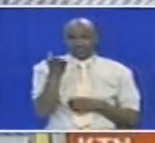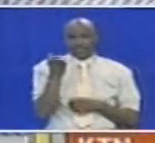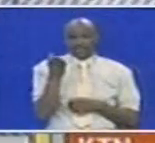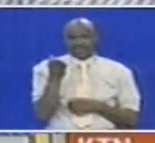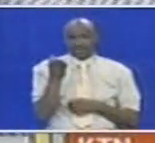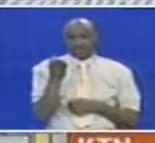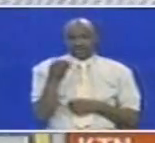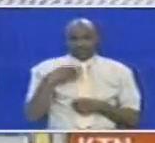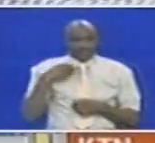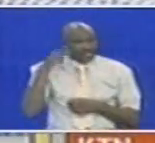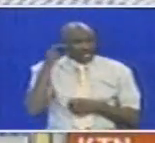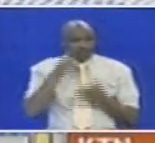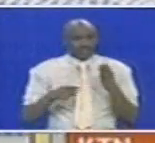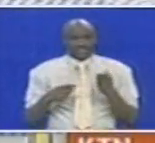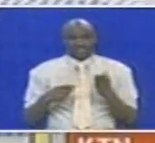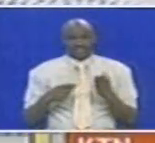nikaanza kusikia